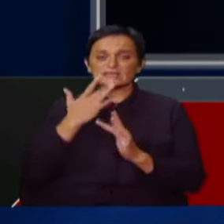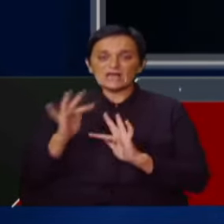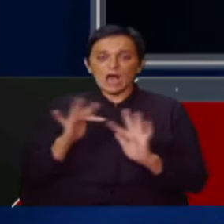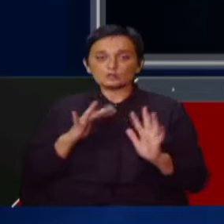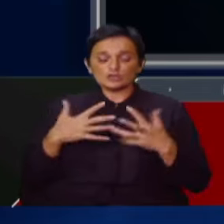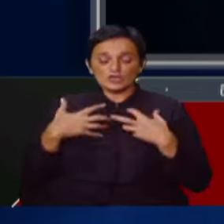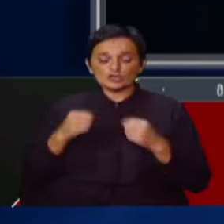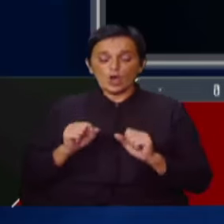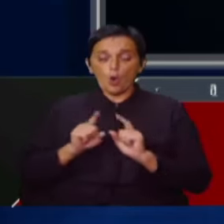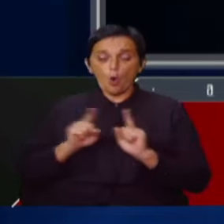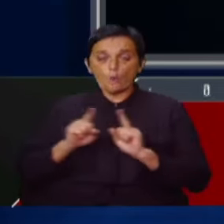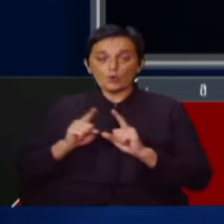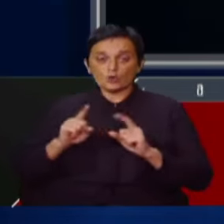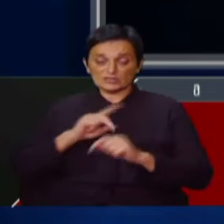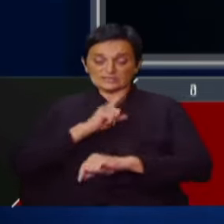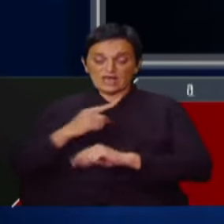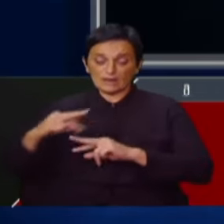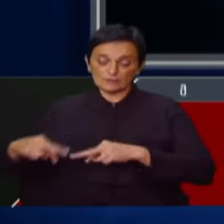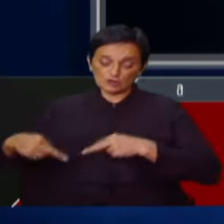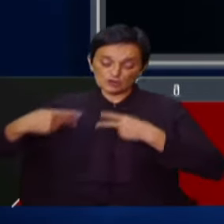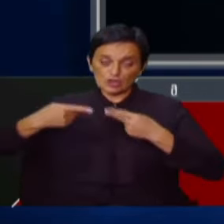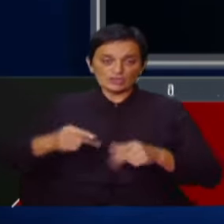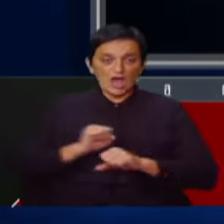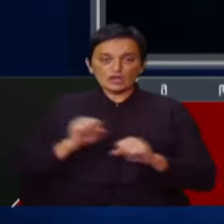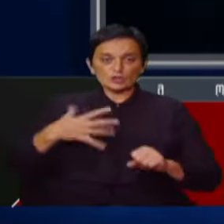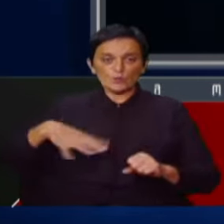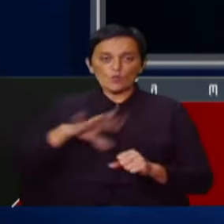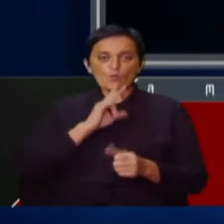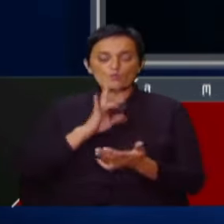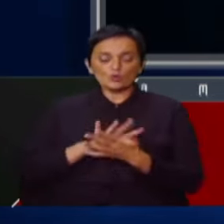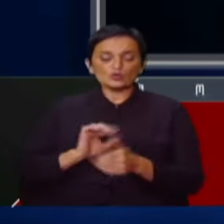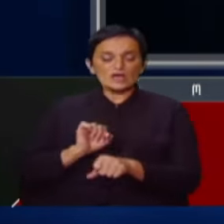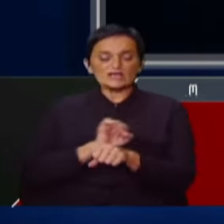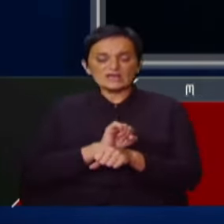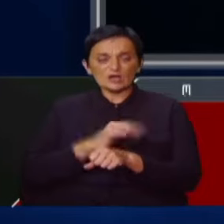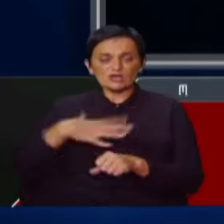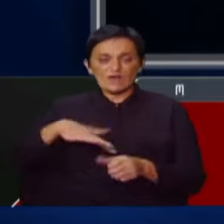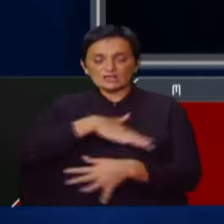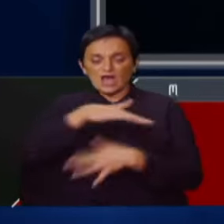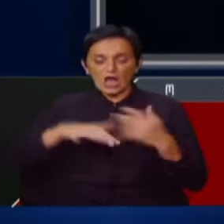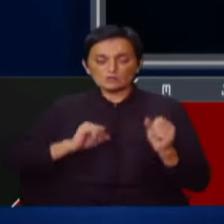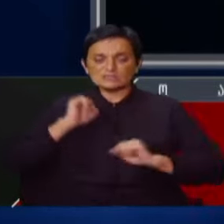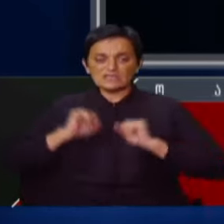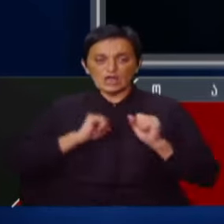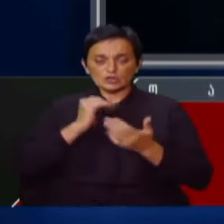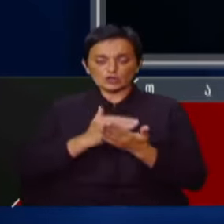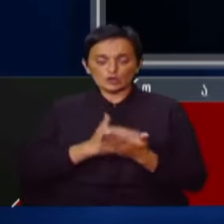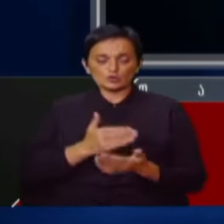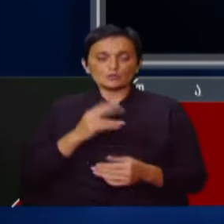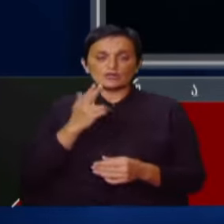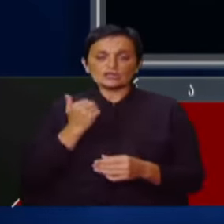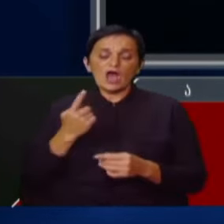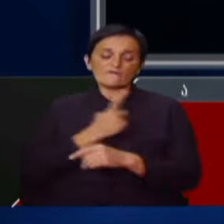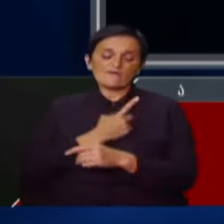მოძრაობას ჯანსაღი ოპოზიციური ძალები ჩაანაცვლებენ. არ შეიძლება ქვეყანა მუდმივად ცხოვრობდეს რევოლუციებისა და ქვეყნის არევის მცდელობის რეჟიმში და